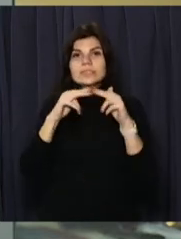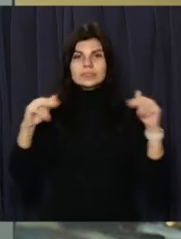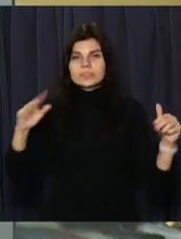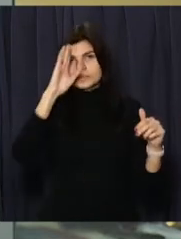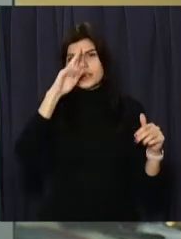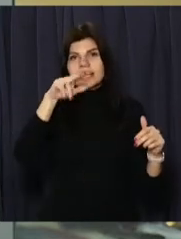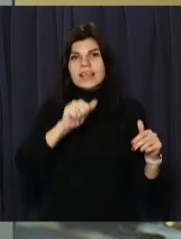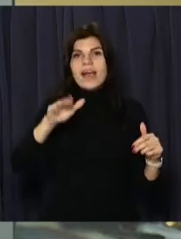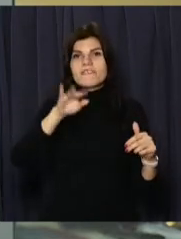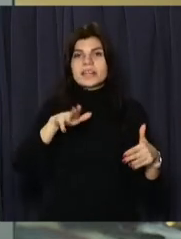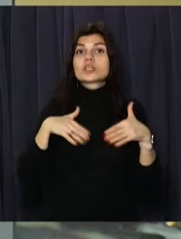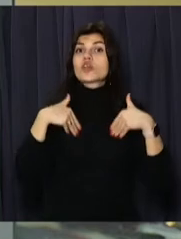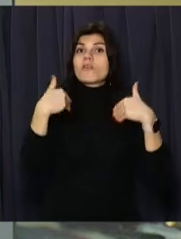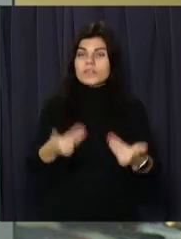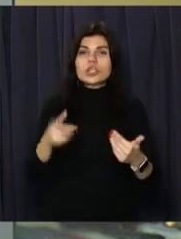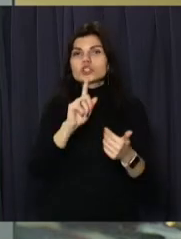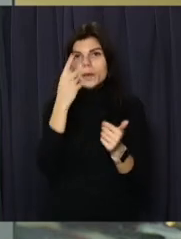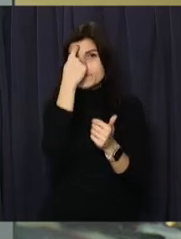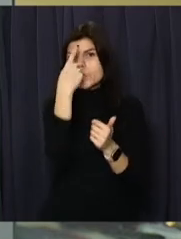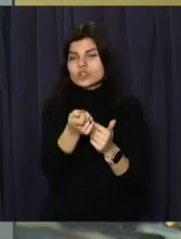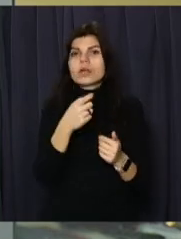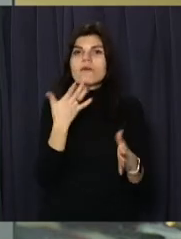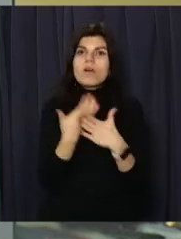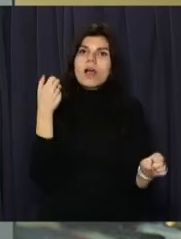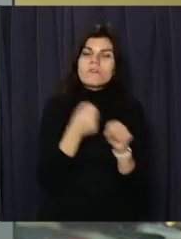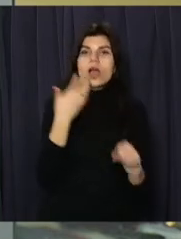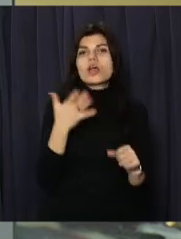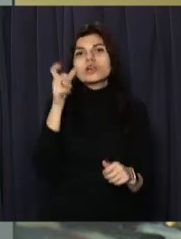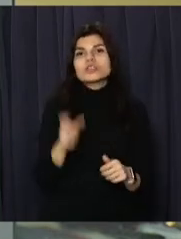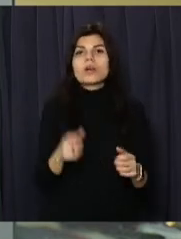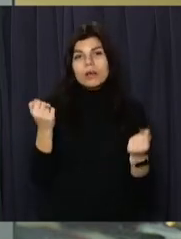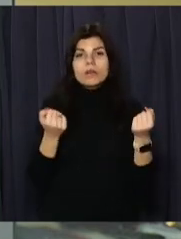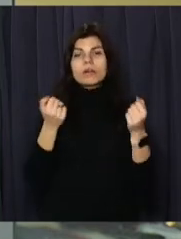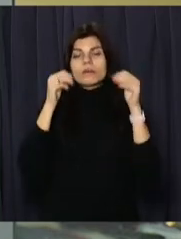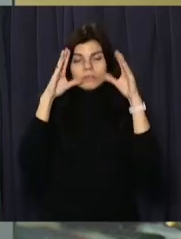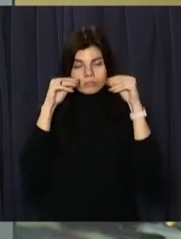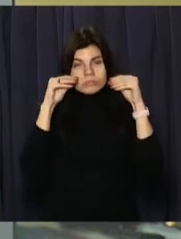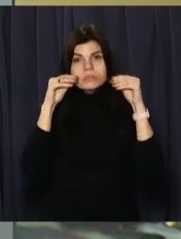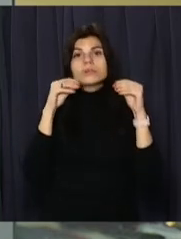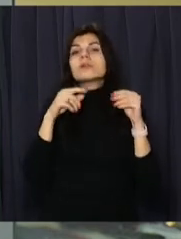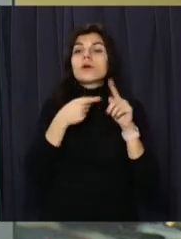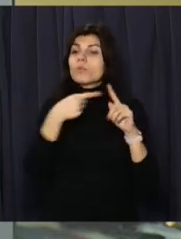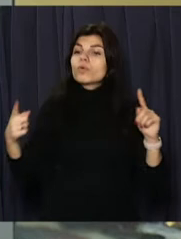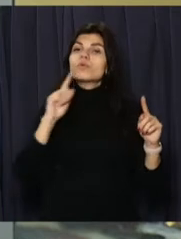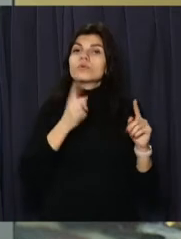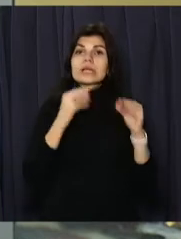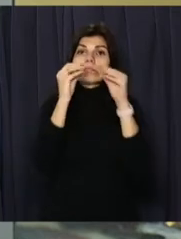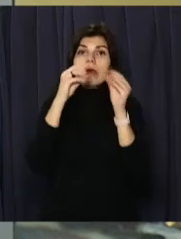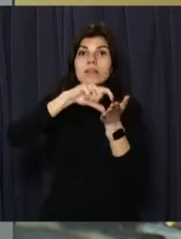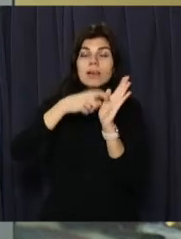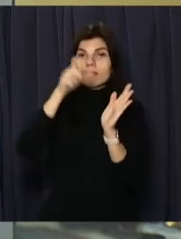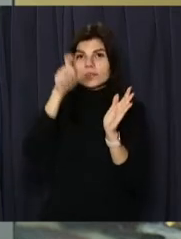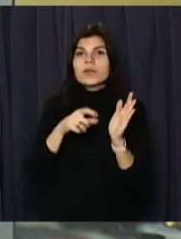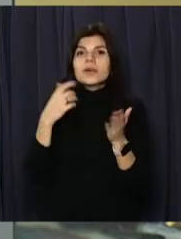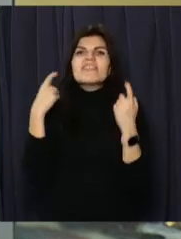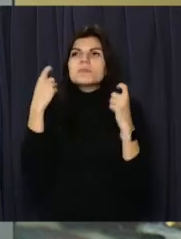Рябко запропонував систему, що попереджатиме аварії, якщо водій заснув під час руху. Протягом року десятикласник збирав